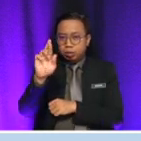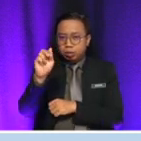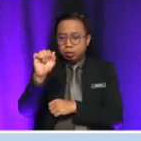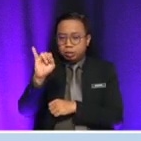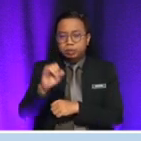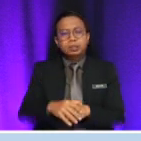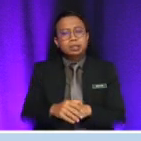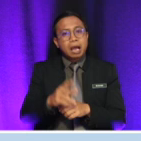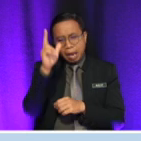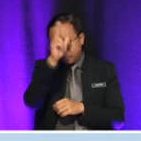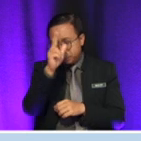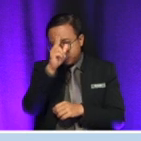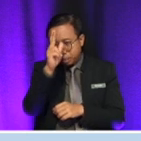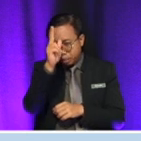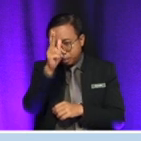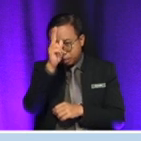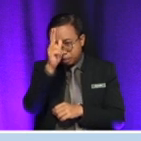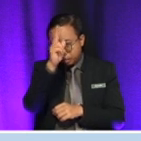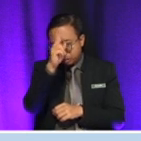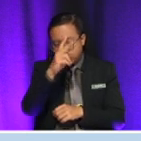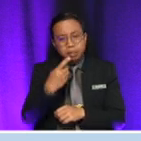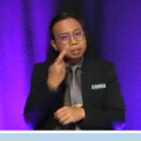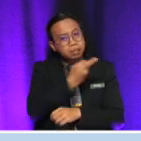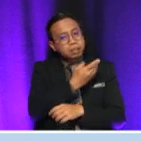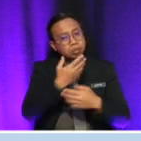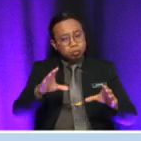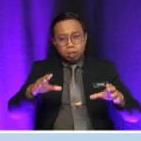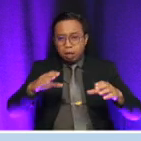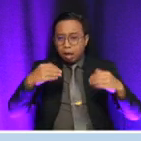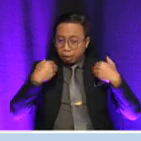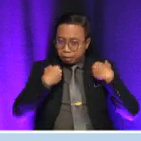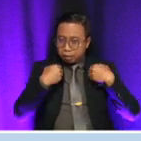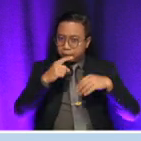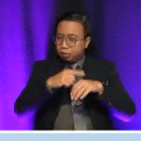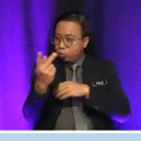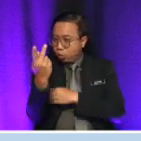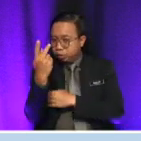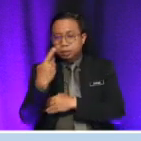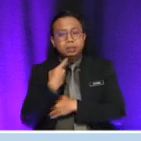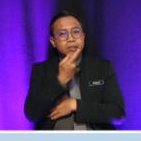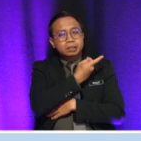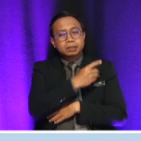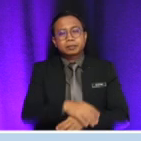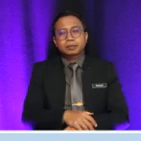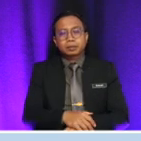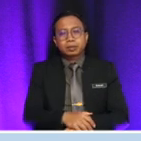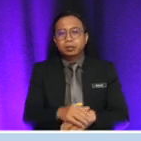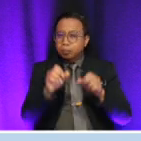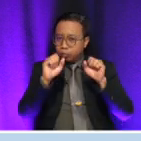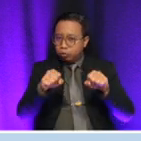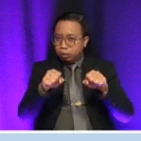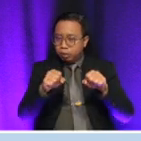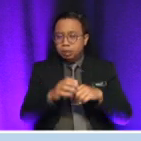kita juga telah mulai dibentuk dengan koase yang ada pada kita dan kita sendiri yang